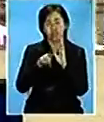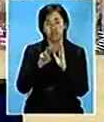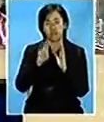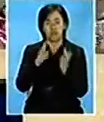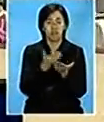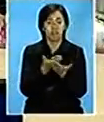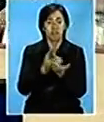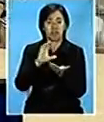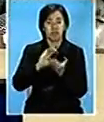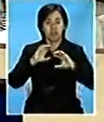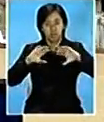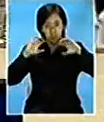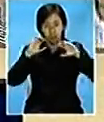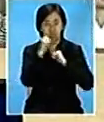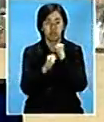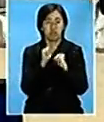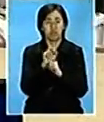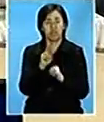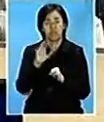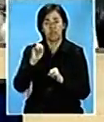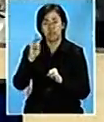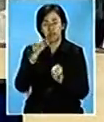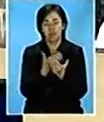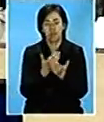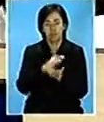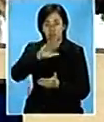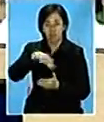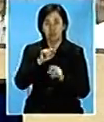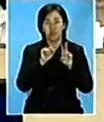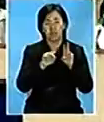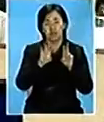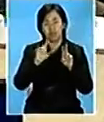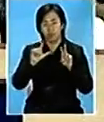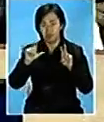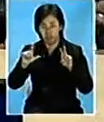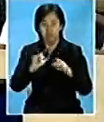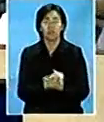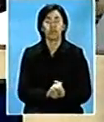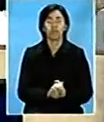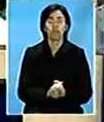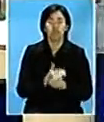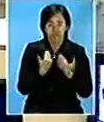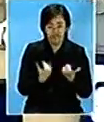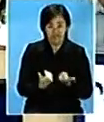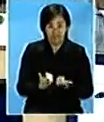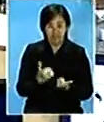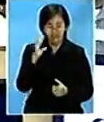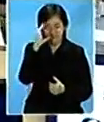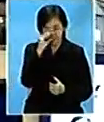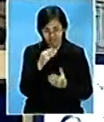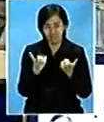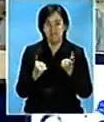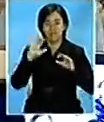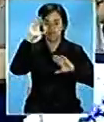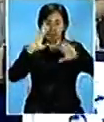ายจ่าย 2,556 นะครับวงเงิน 2.4 ล้านล้าน แล้วก็วันนี้คืนนี้ทางวุฒิสภาจะต้องลงม